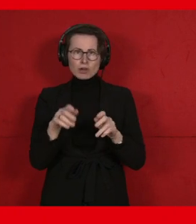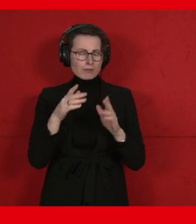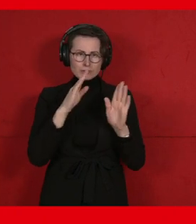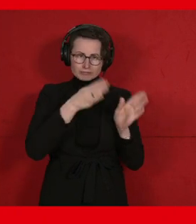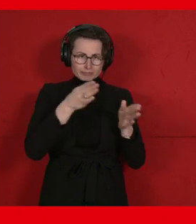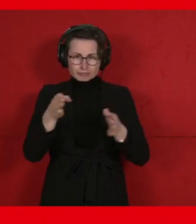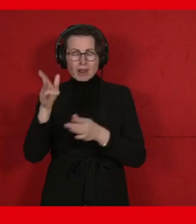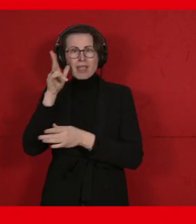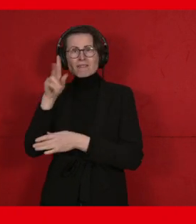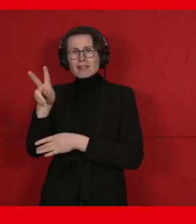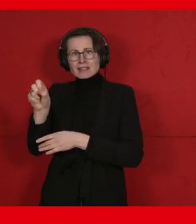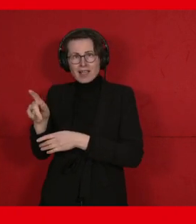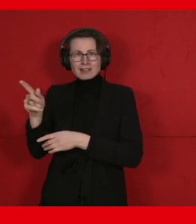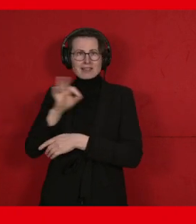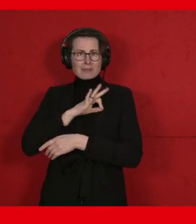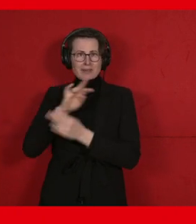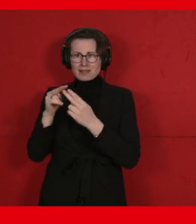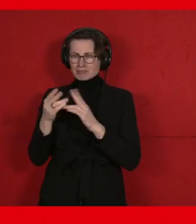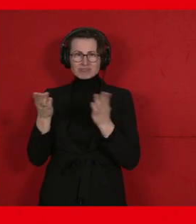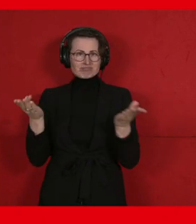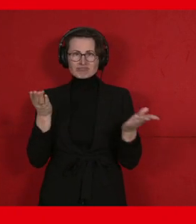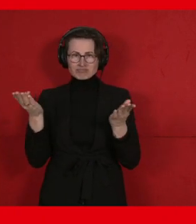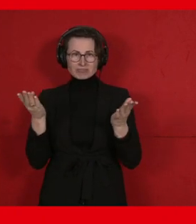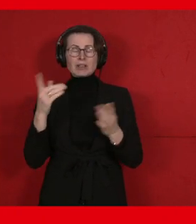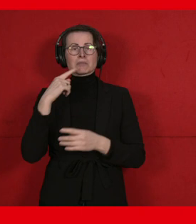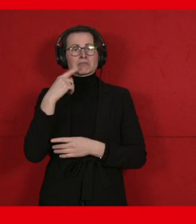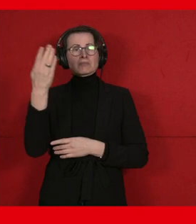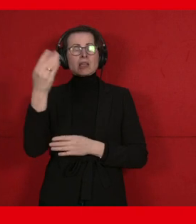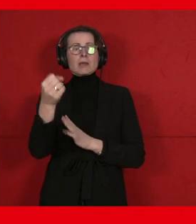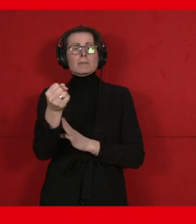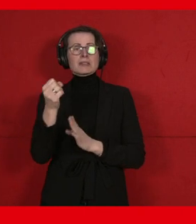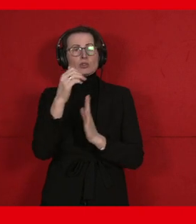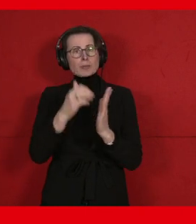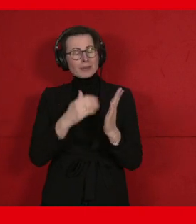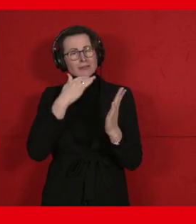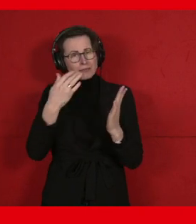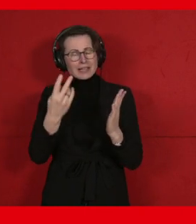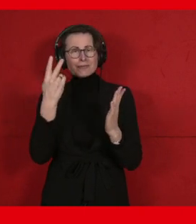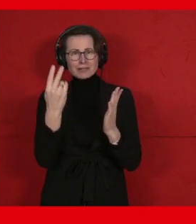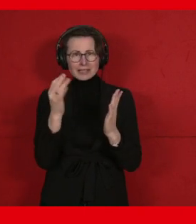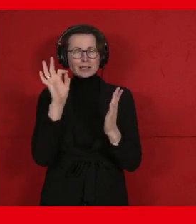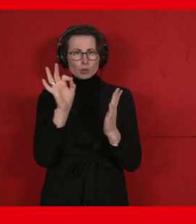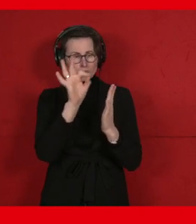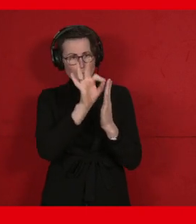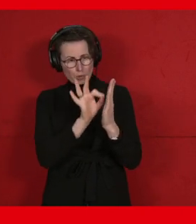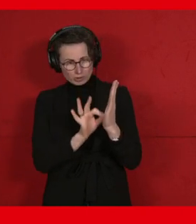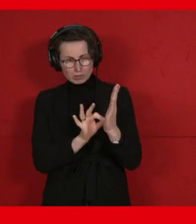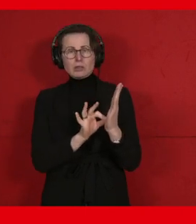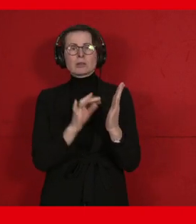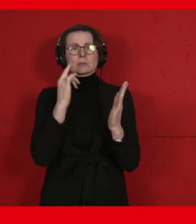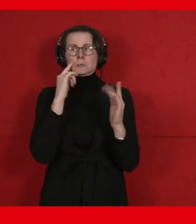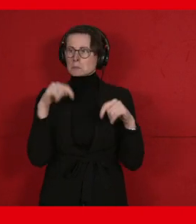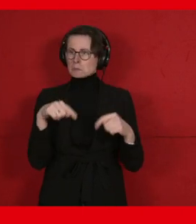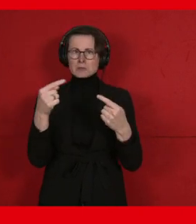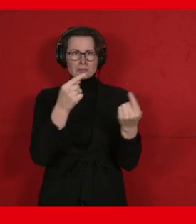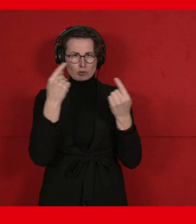Herr Vassiliadis als Parteimitglied auch den. Ich kann nur sagen, das Missionspapier enthält viele wichtige, gute Punkte. Ich glaube, das hat die Diskussion